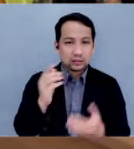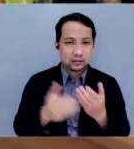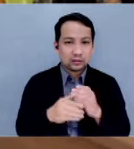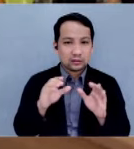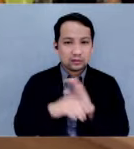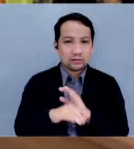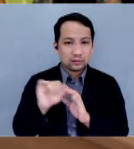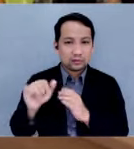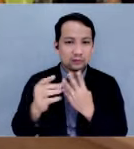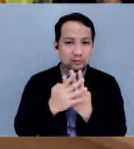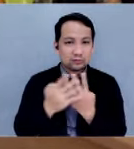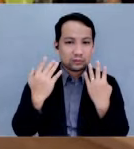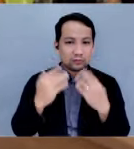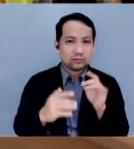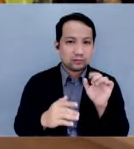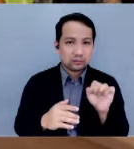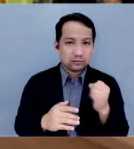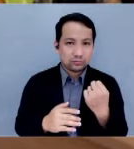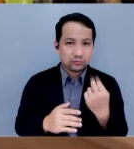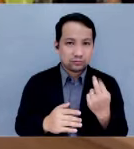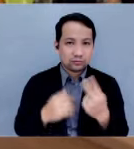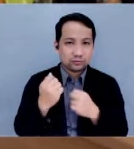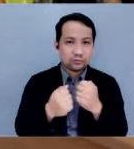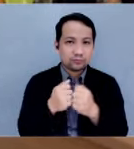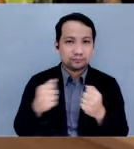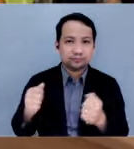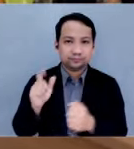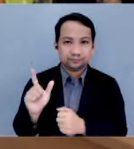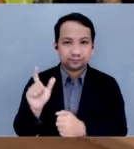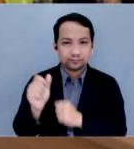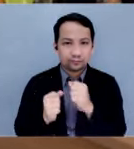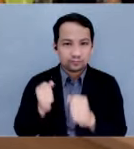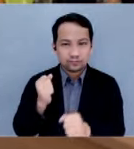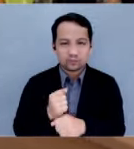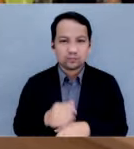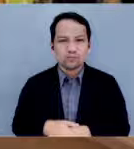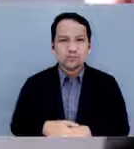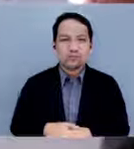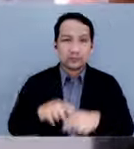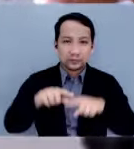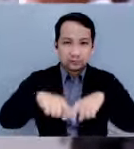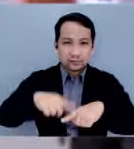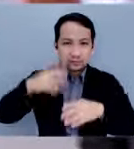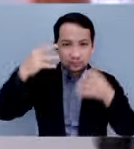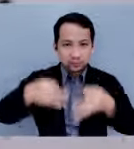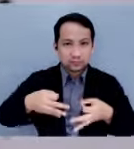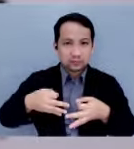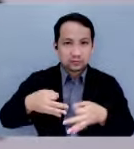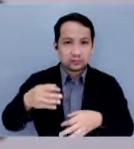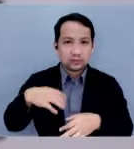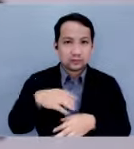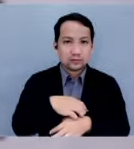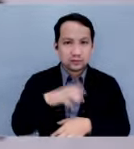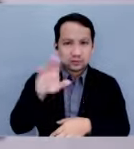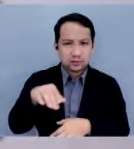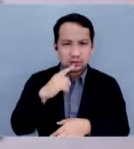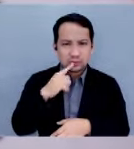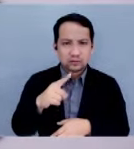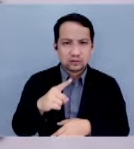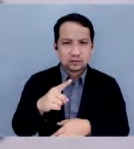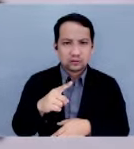pagkakulong mula 12 taon hanggang 20 taon ayon sa hatol ng hukuman. Attorney, promise daw sa itatayo